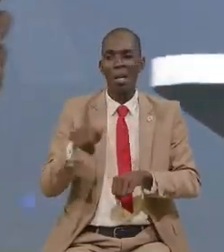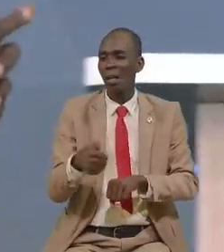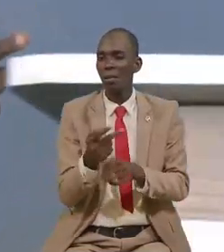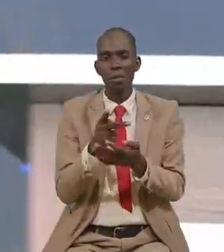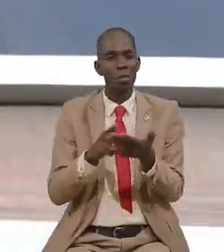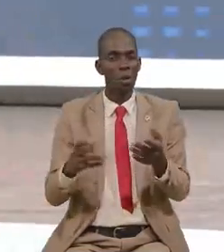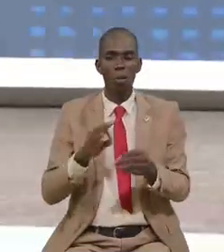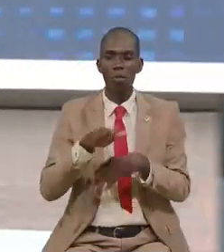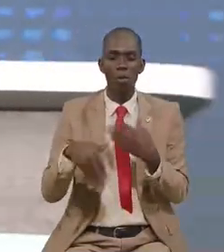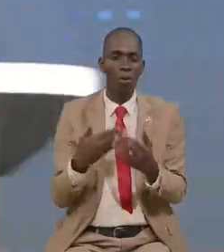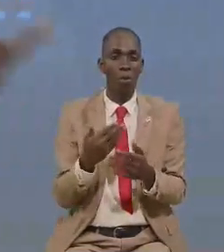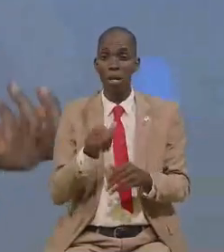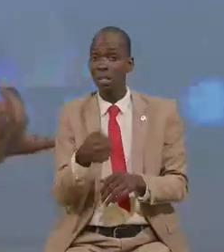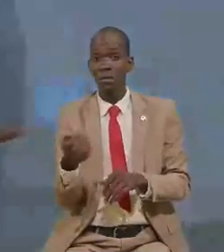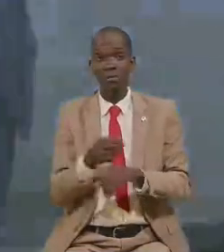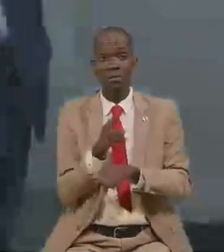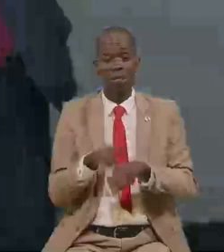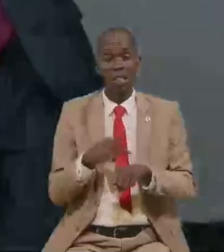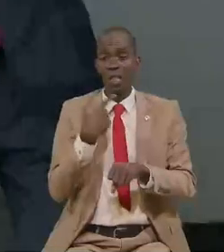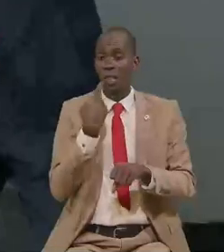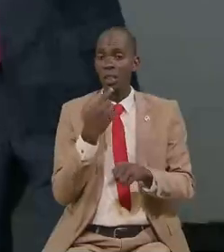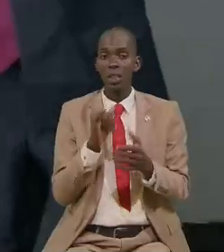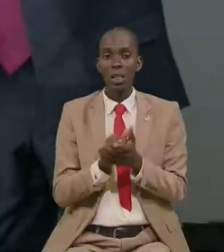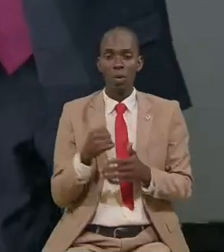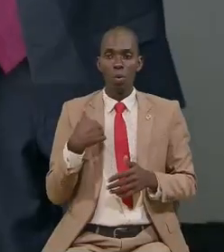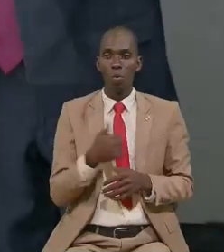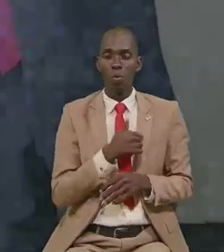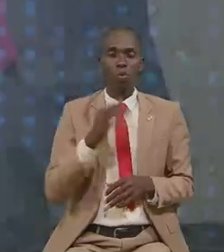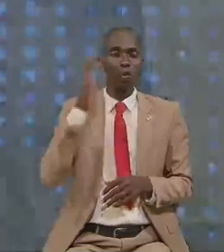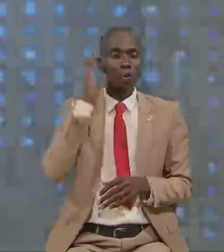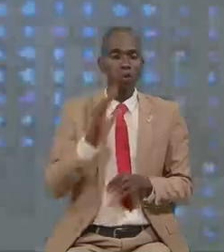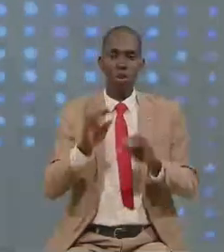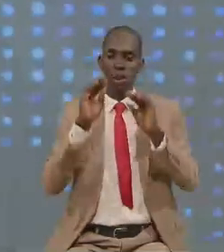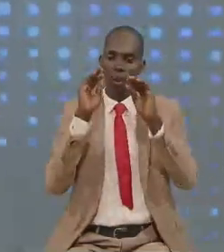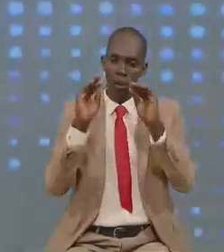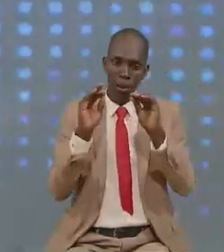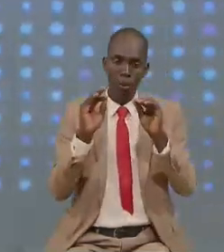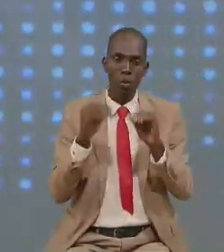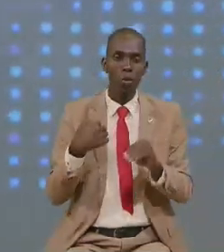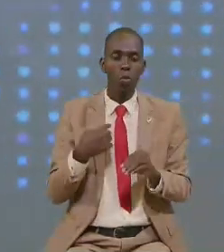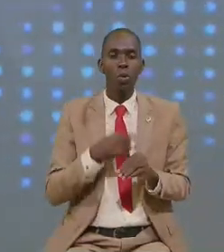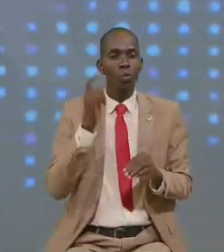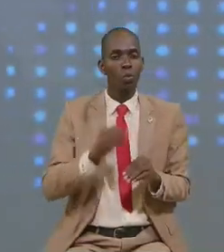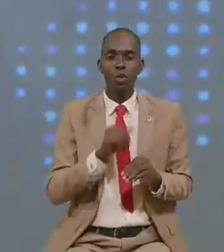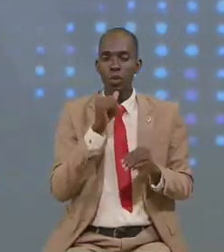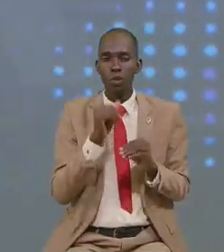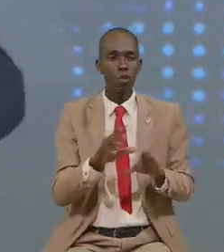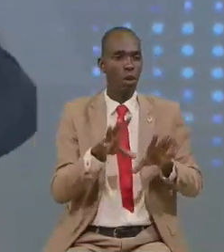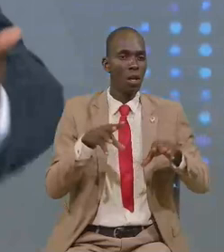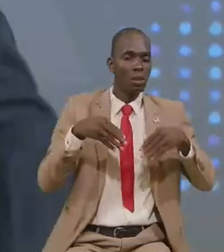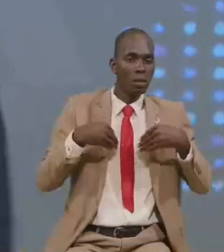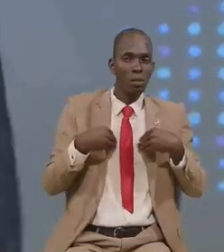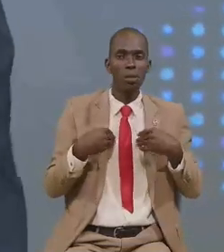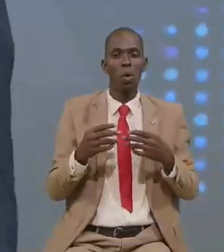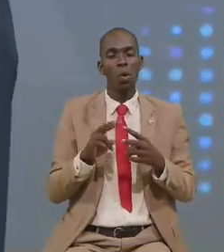nation, et aider d'enseigner, de ne pas divertir, d'enseigner,